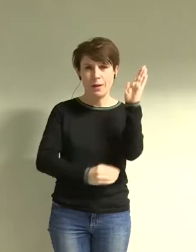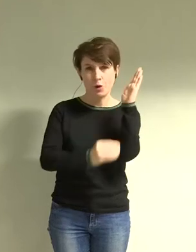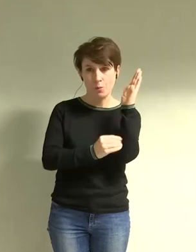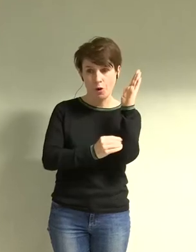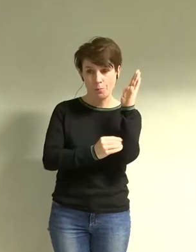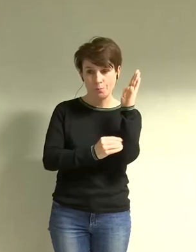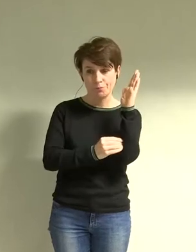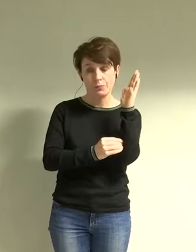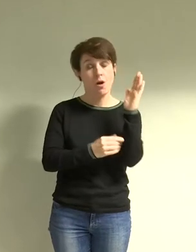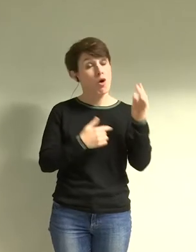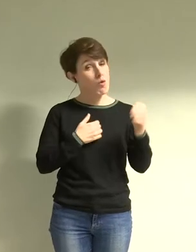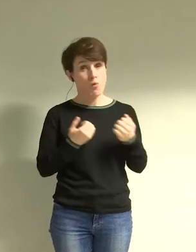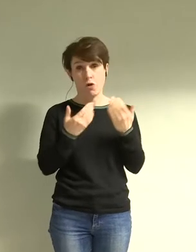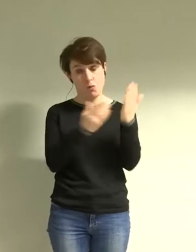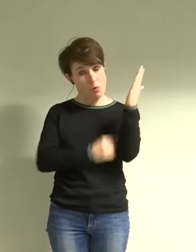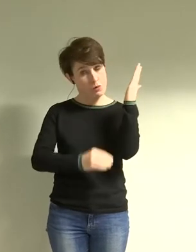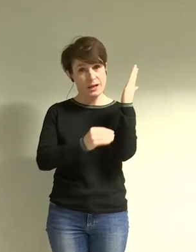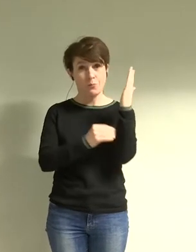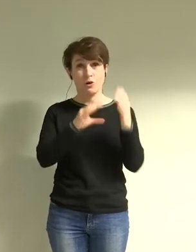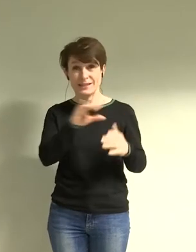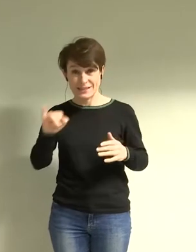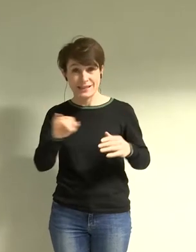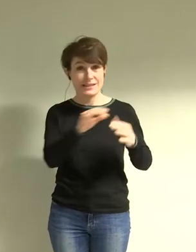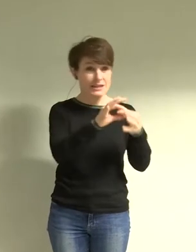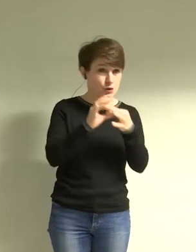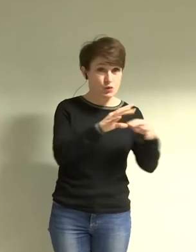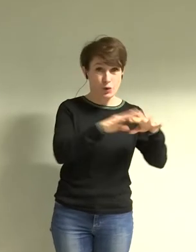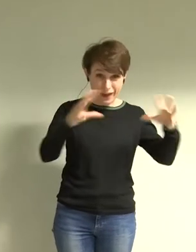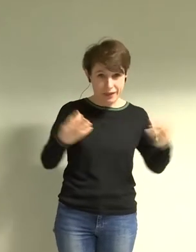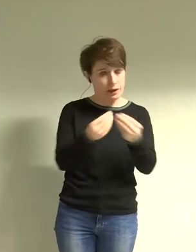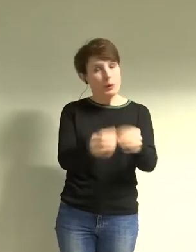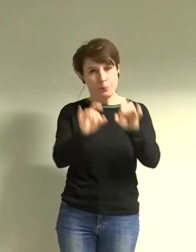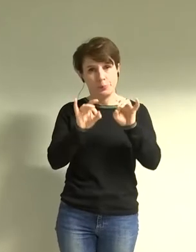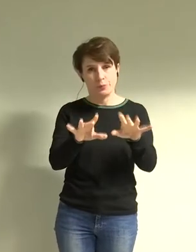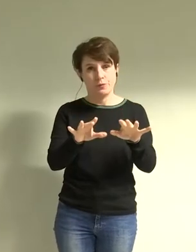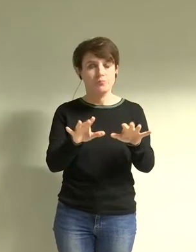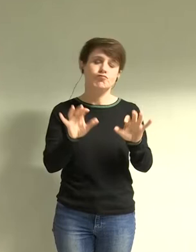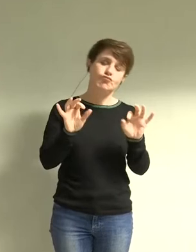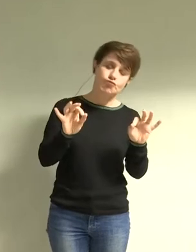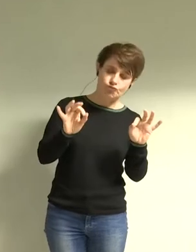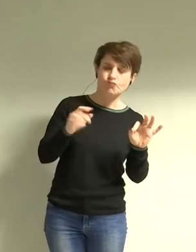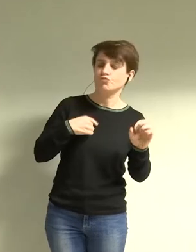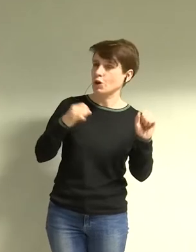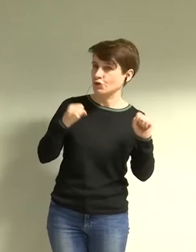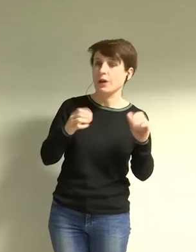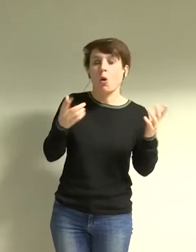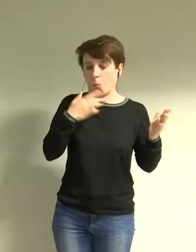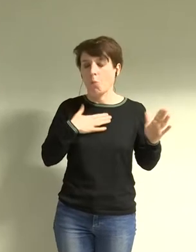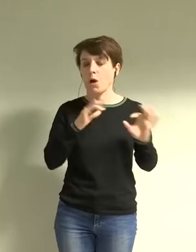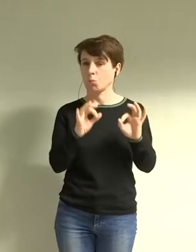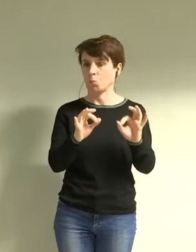propose qu'on refuse l'amendement de la fusion des cci et des réunions de quartier vous de me semble sage en effet je mets aux voix qui ne prend pas part au vote